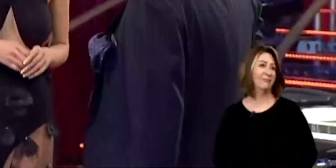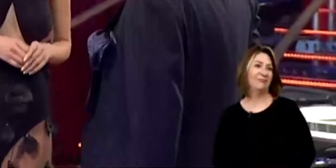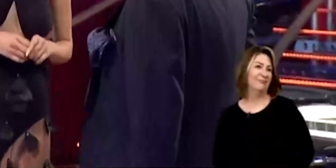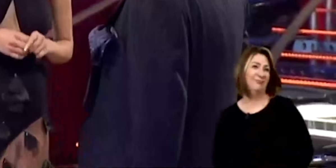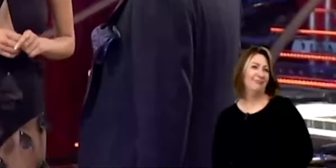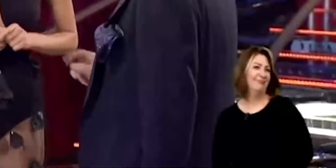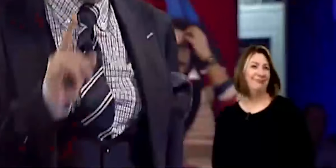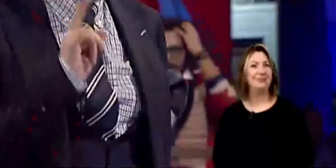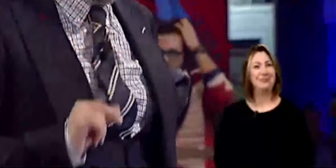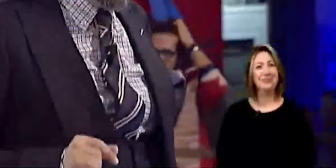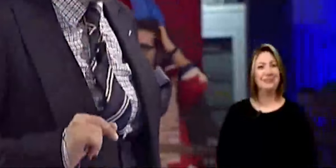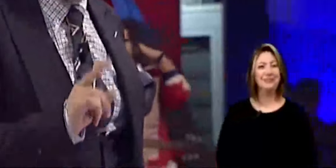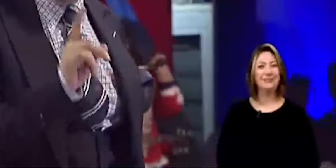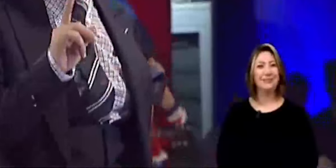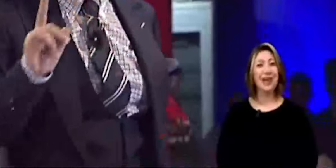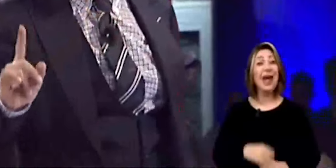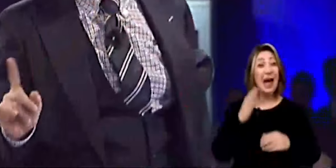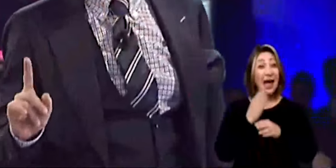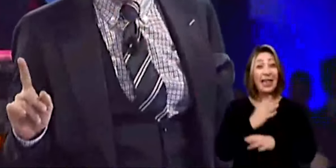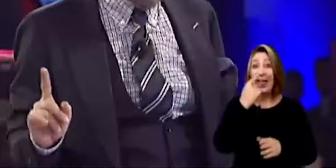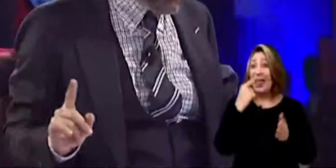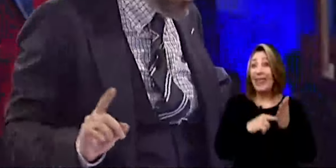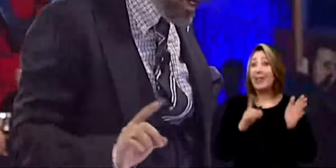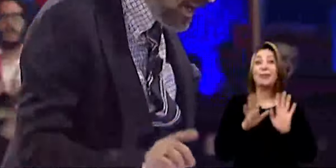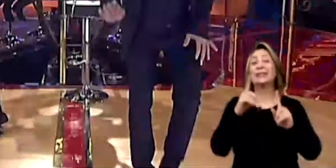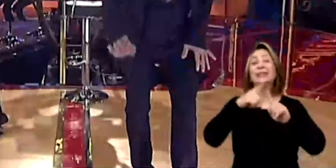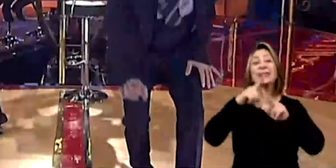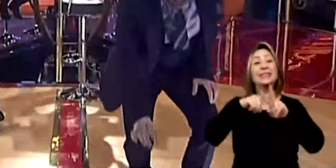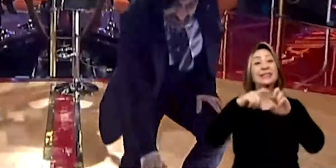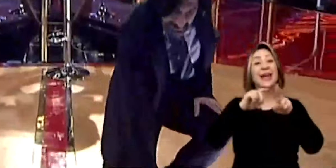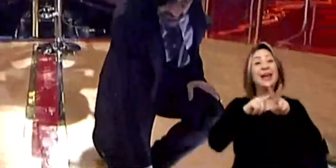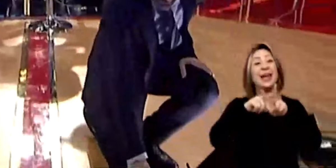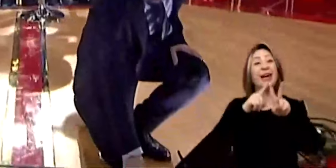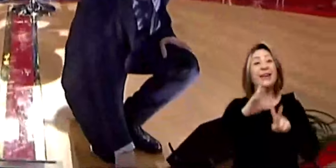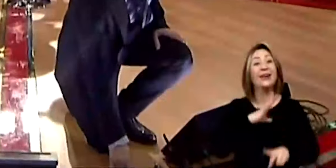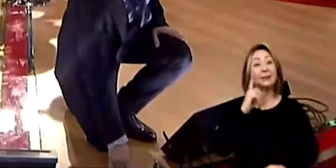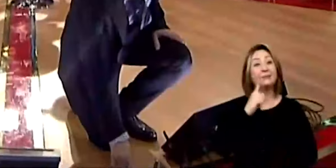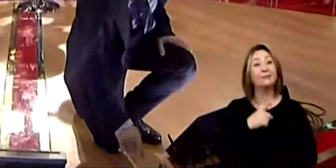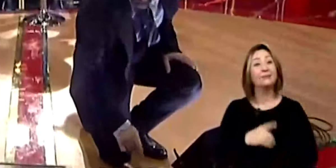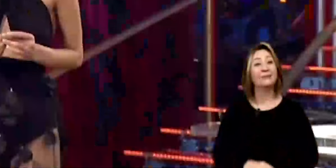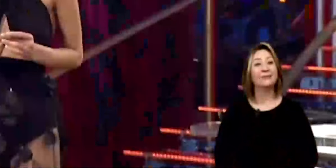Olmaz. Çok ya, hakikaten inanılmaz Tarkanlarım var. Bakın.